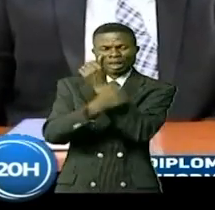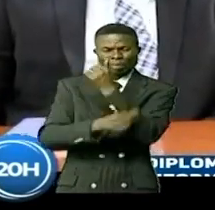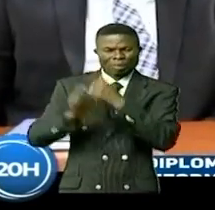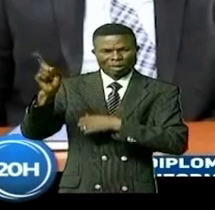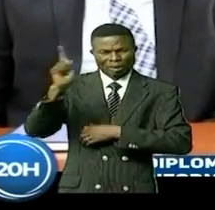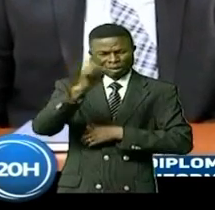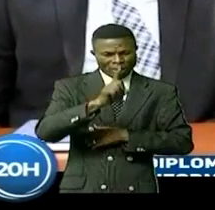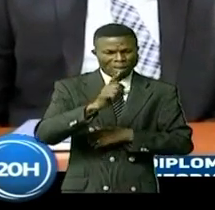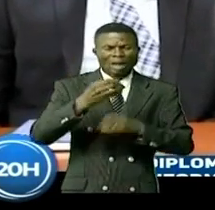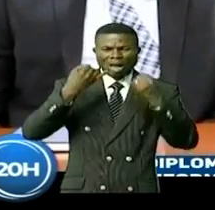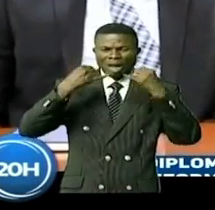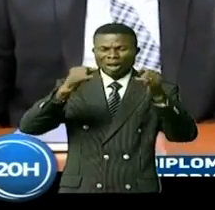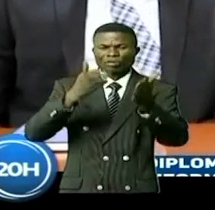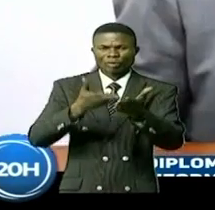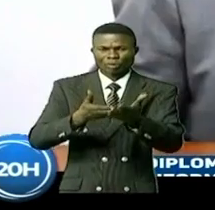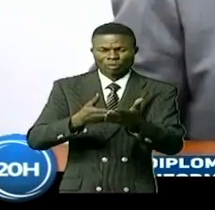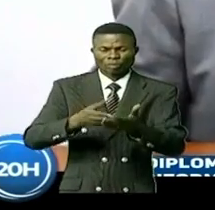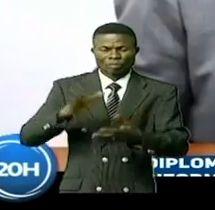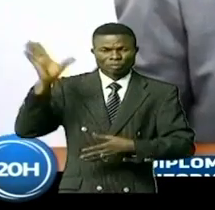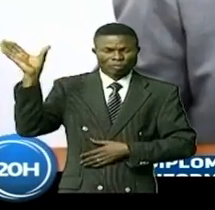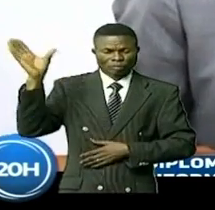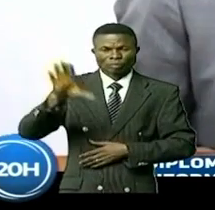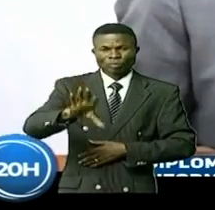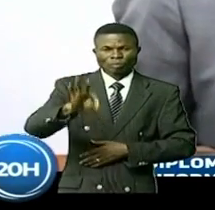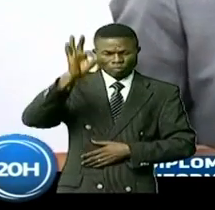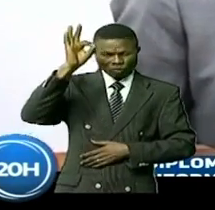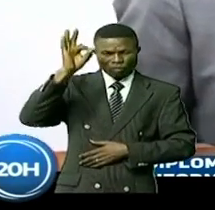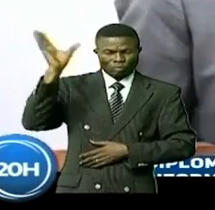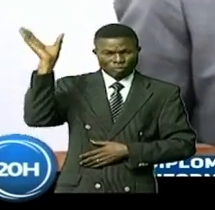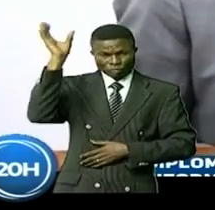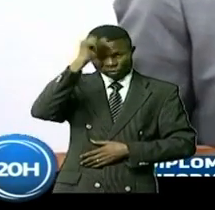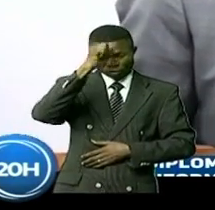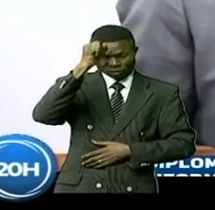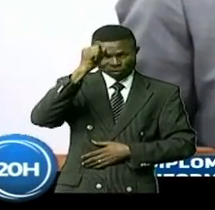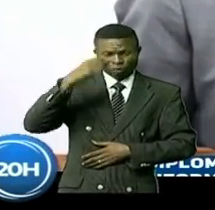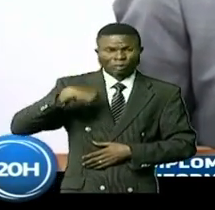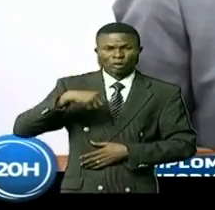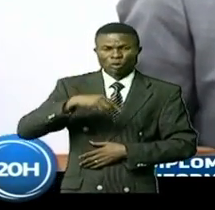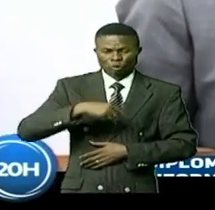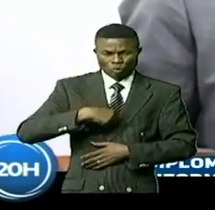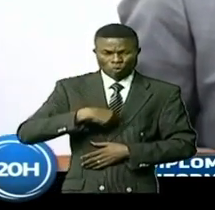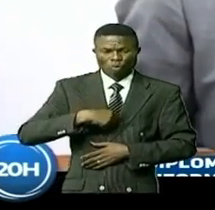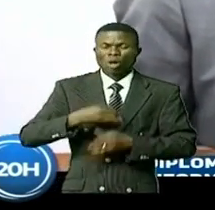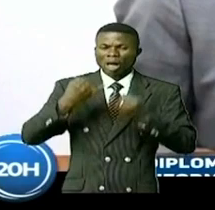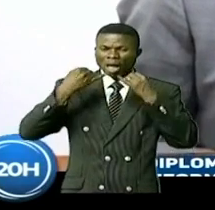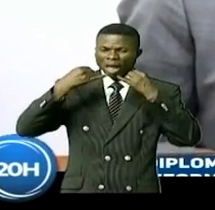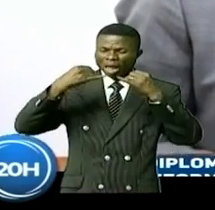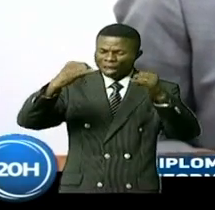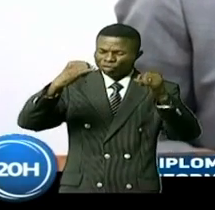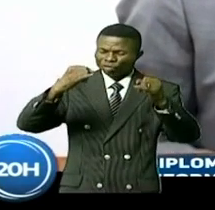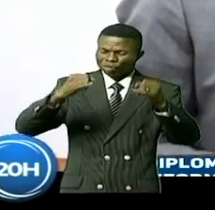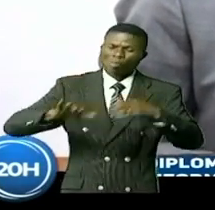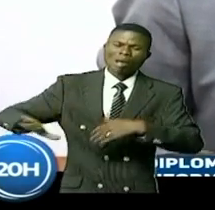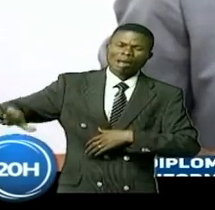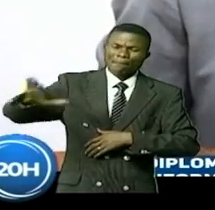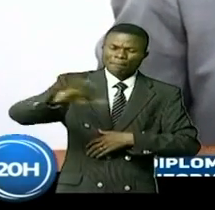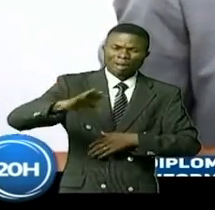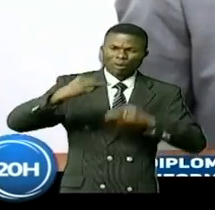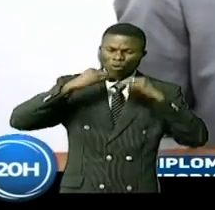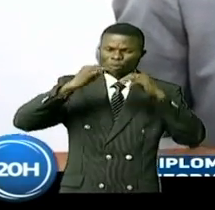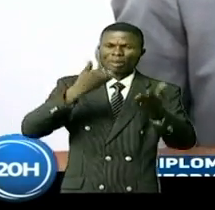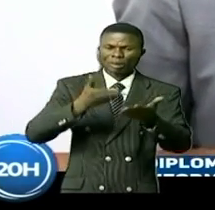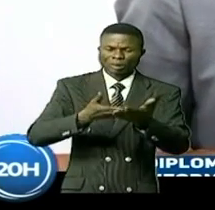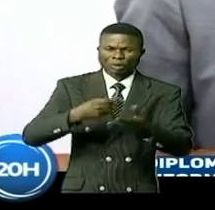respectifs. Nous avons retenu le message, nous allons fidèlement répercuter ce message.